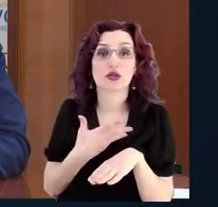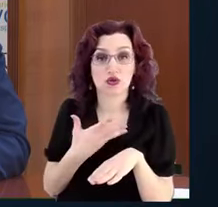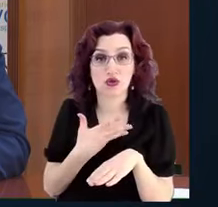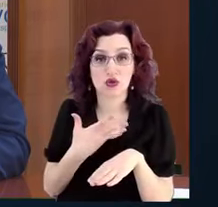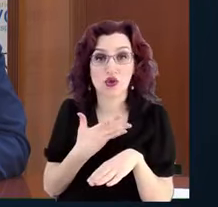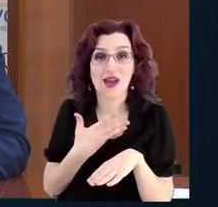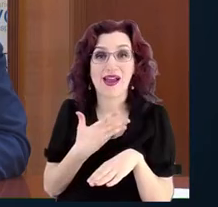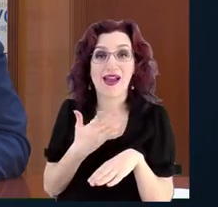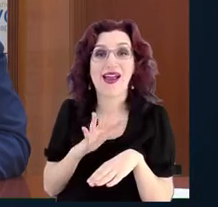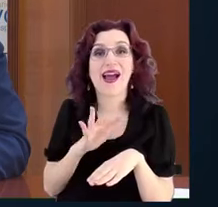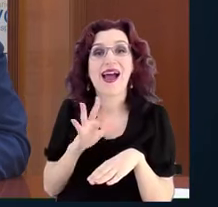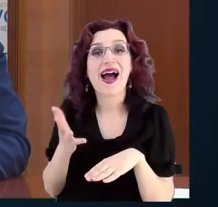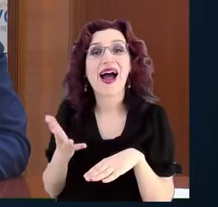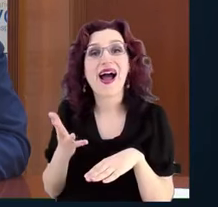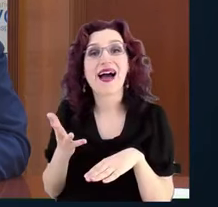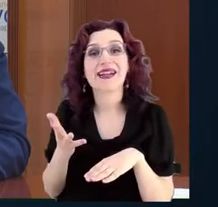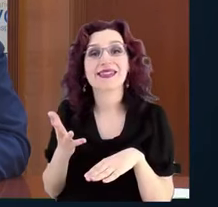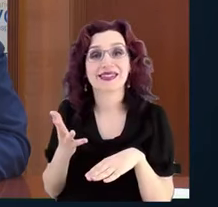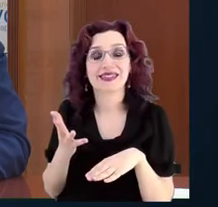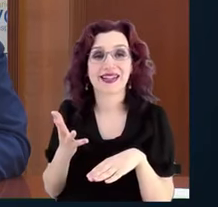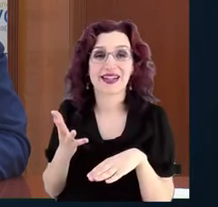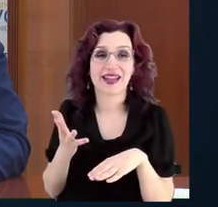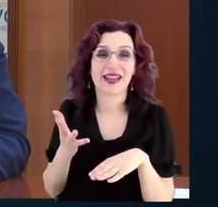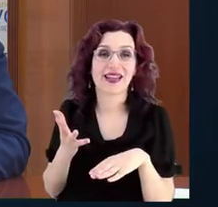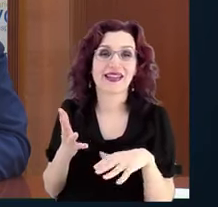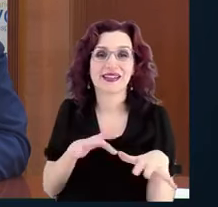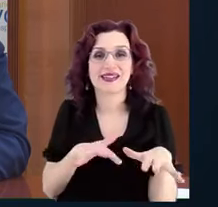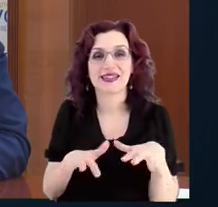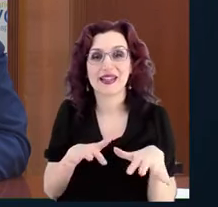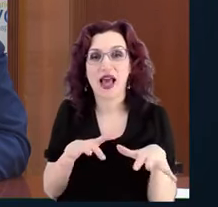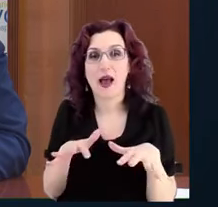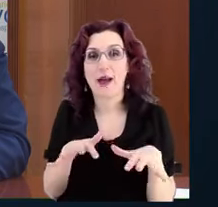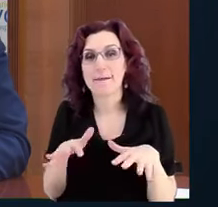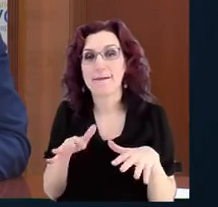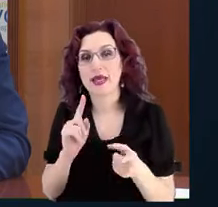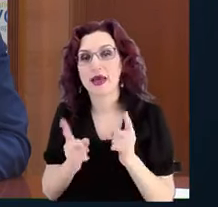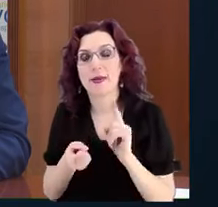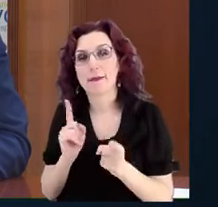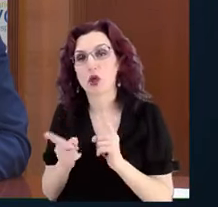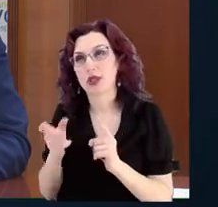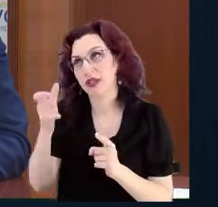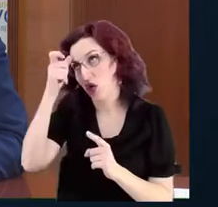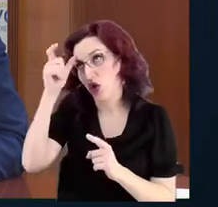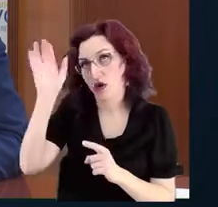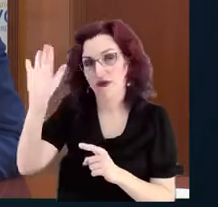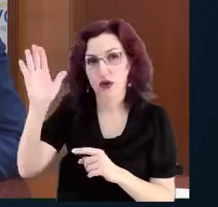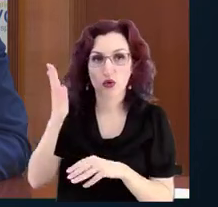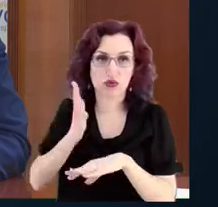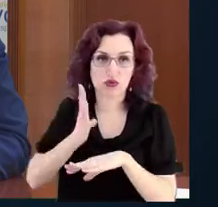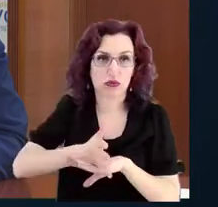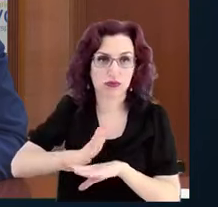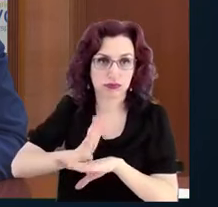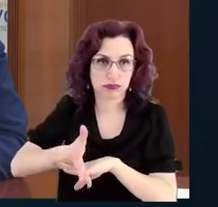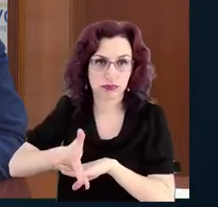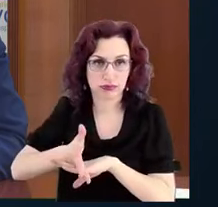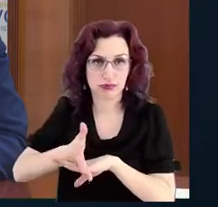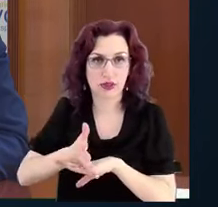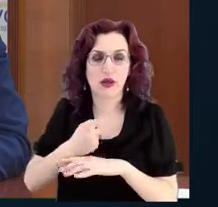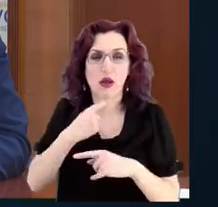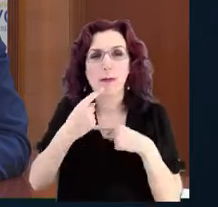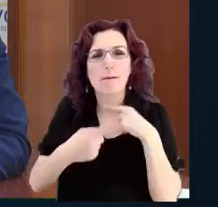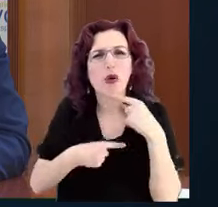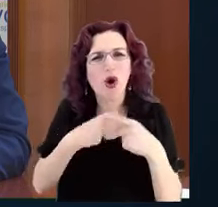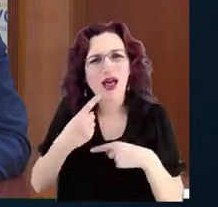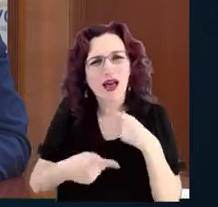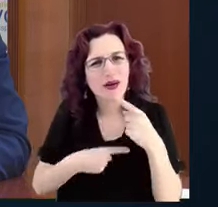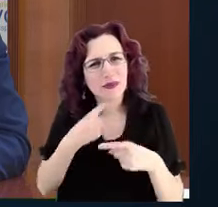diciamo di politiche messe in atto dal governo è nata una polemica per esempio sul discorso